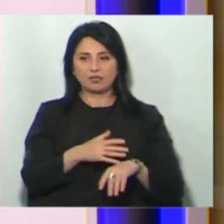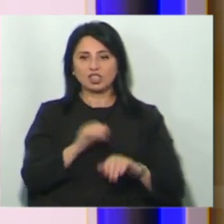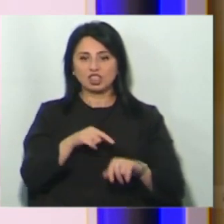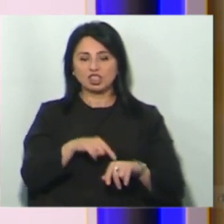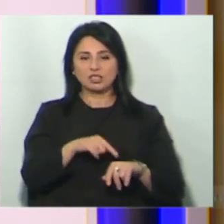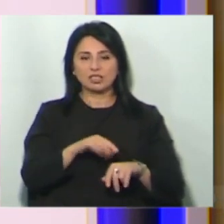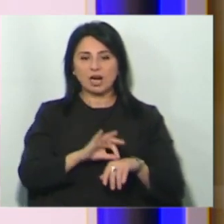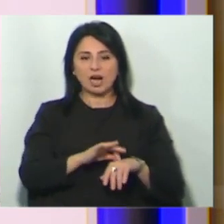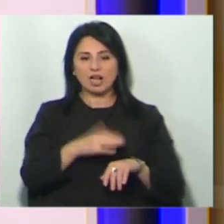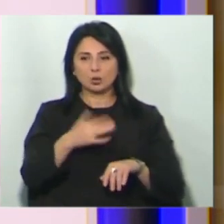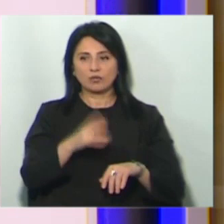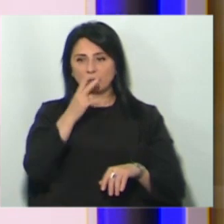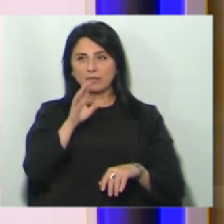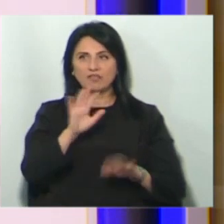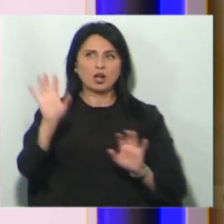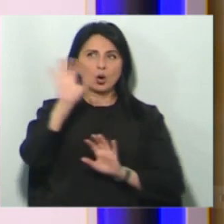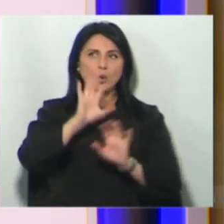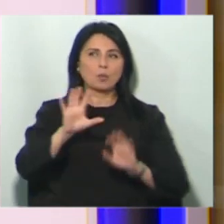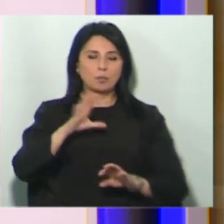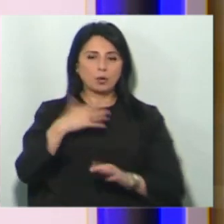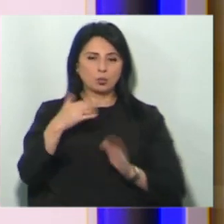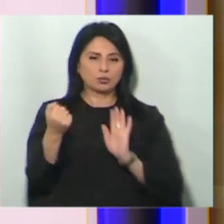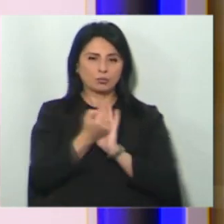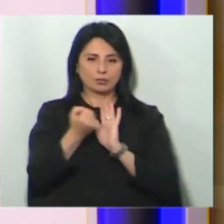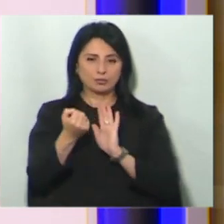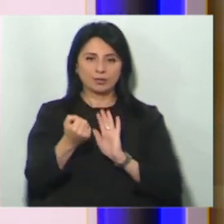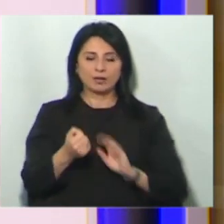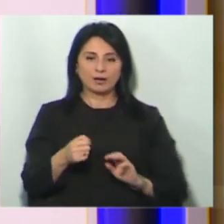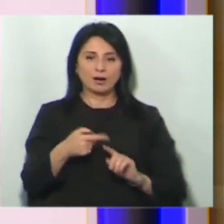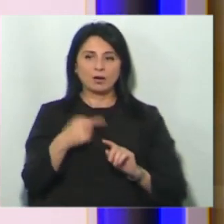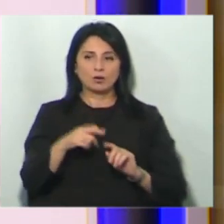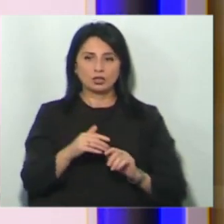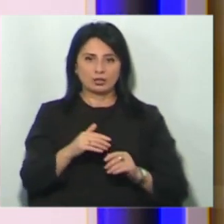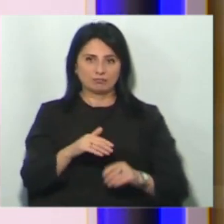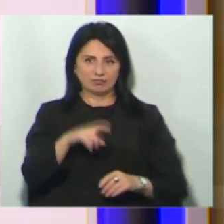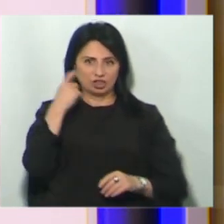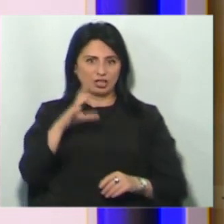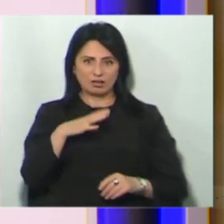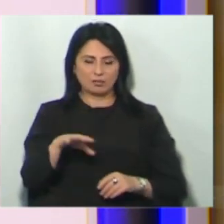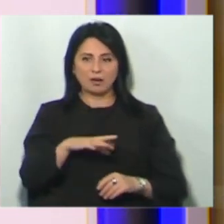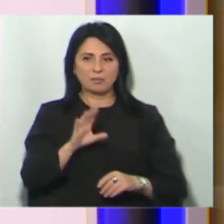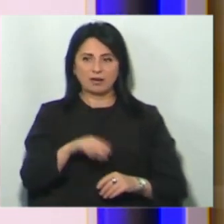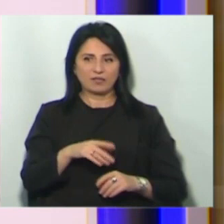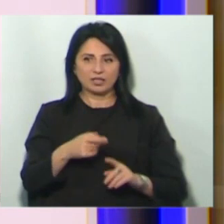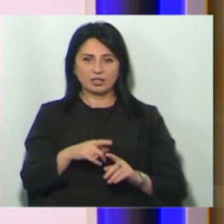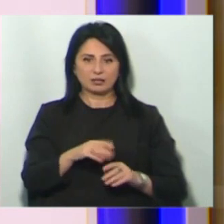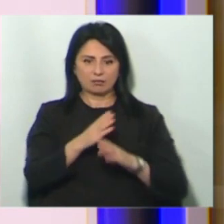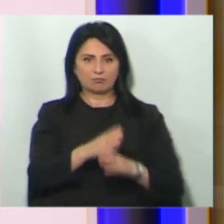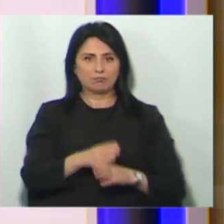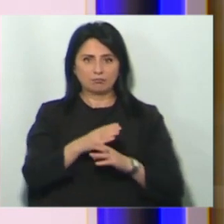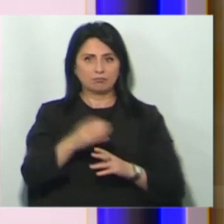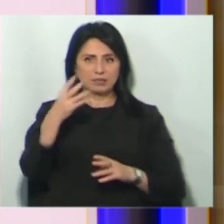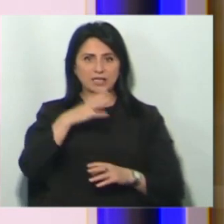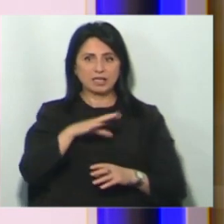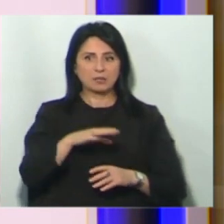să zlo, amisic, animiu, hedeot, rubliani, amidis, amiu, hedeot, taba arstu se magali temperatură, se amiu, hedeot, imi se ro, arda o nebula, mi se amiu,